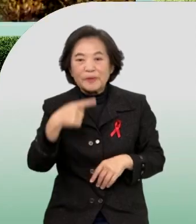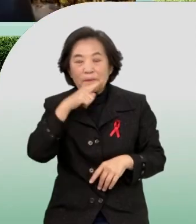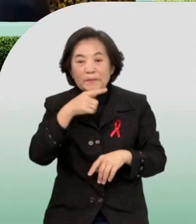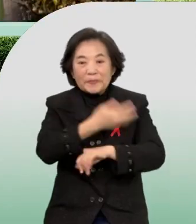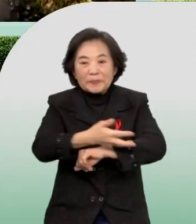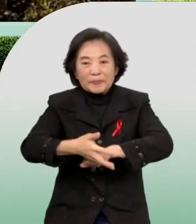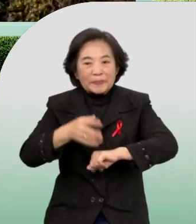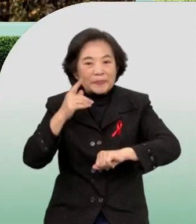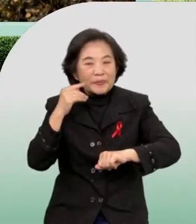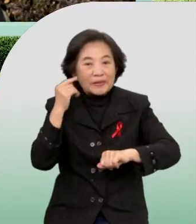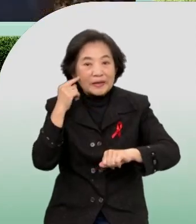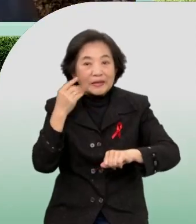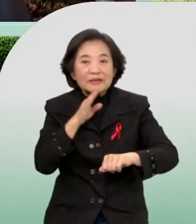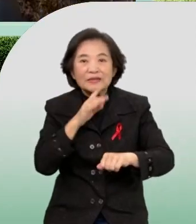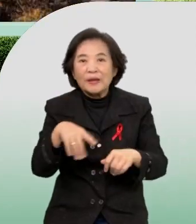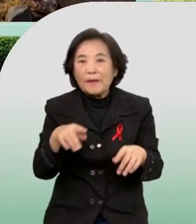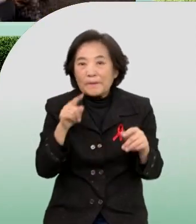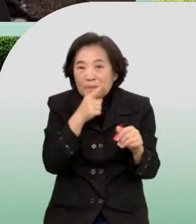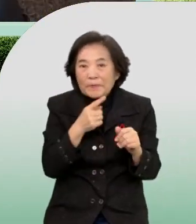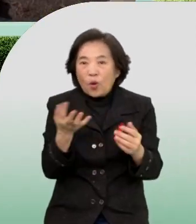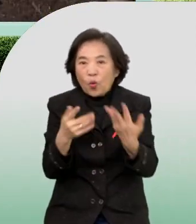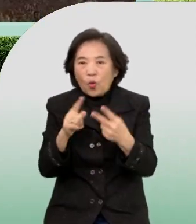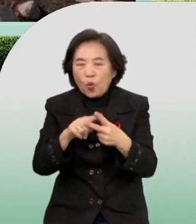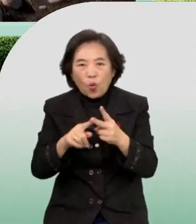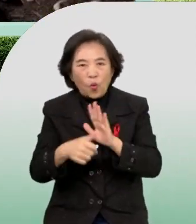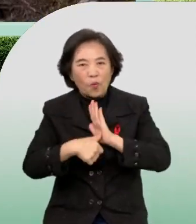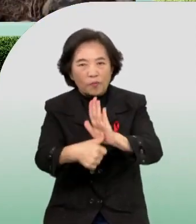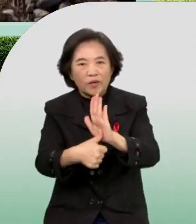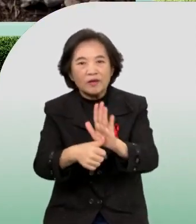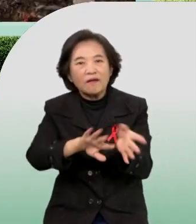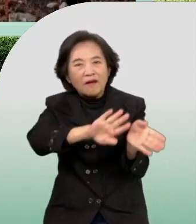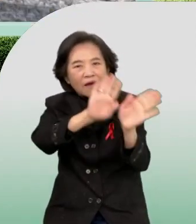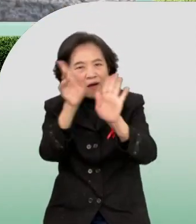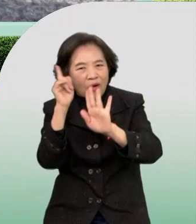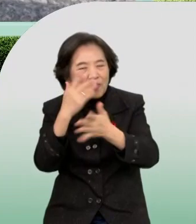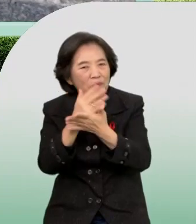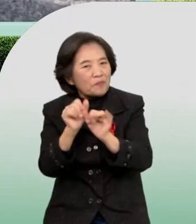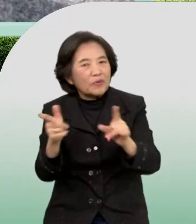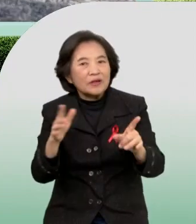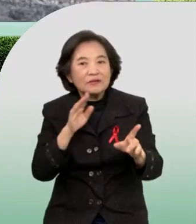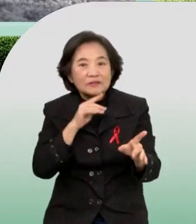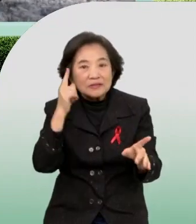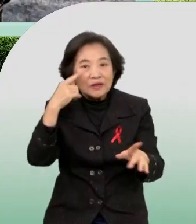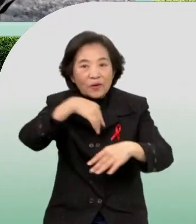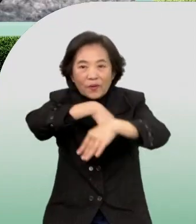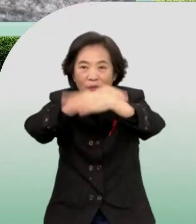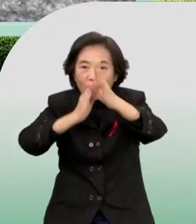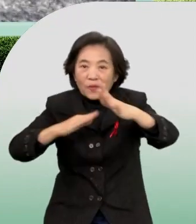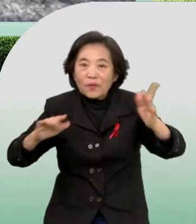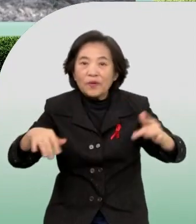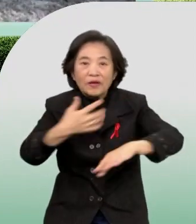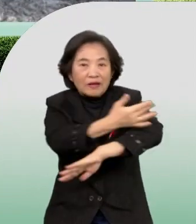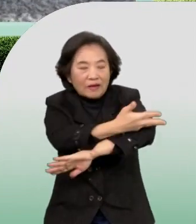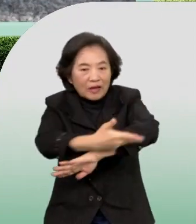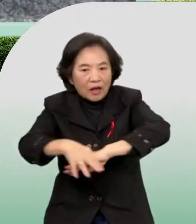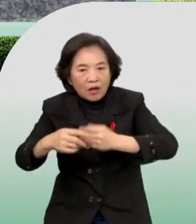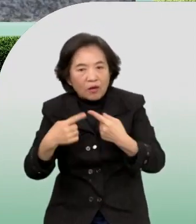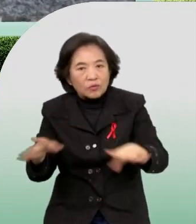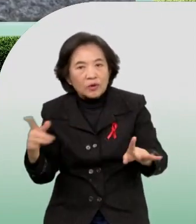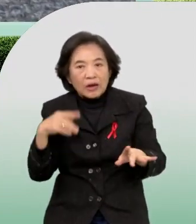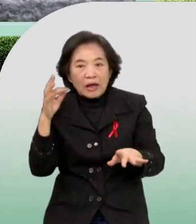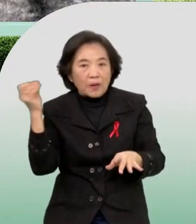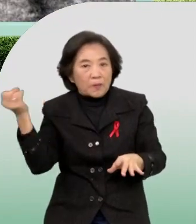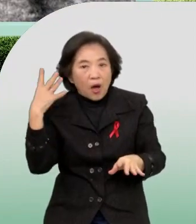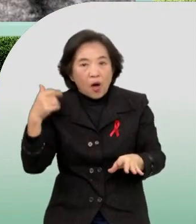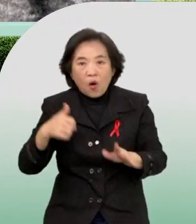冰島嘅冰同火係同有名嘅國家，形態係同多樣。高聳挺拔嘅冰川，每上嘅一度嘅遊